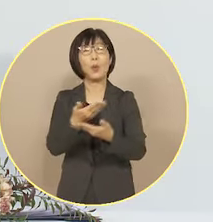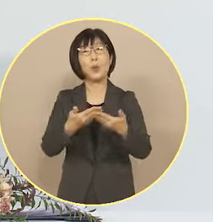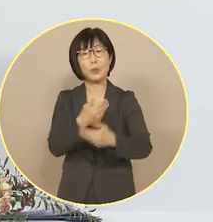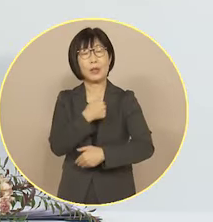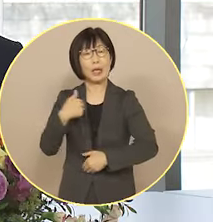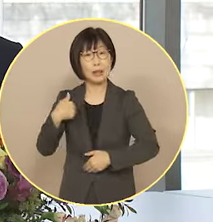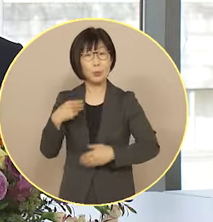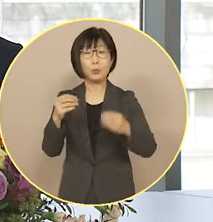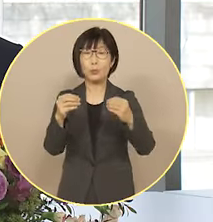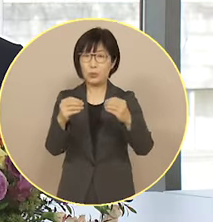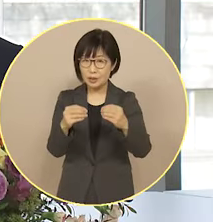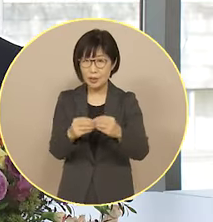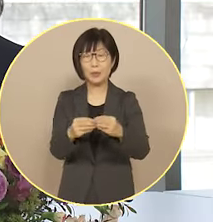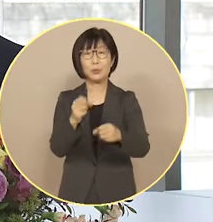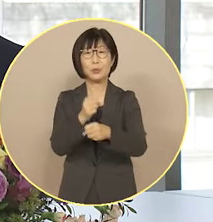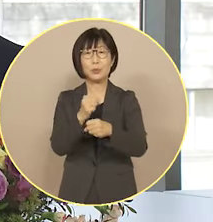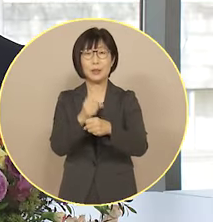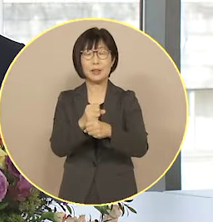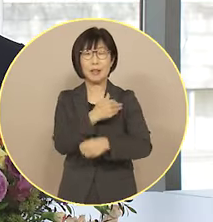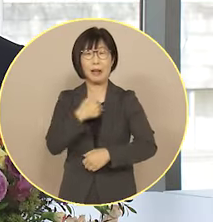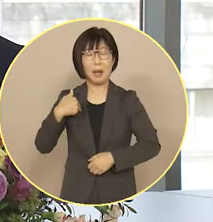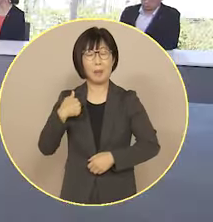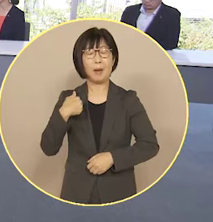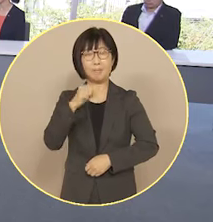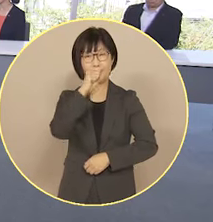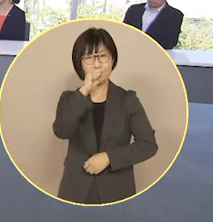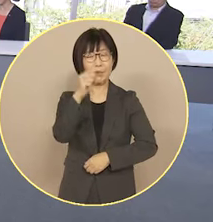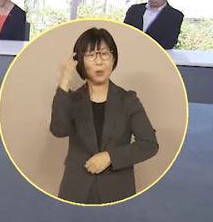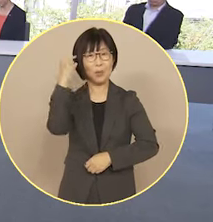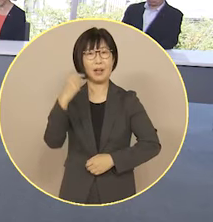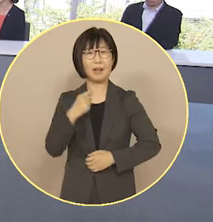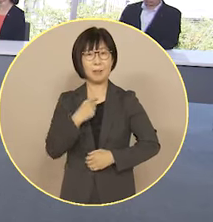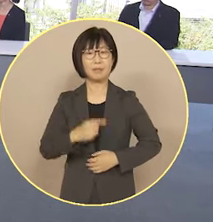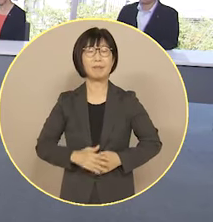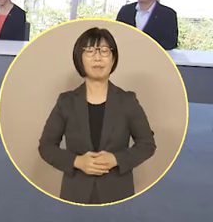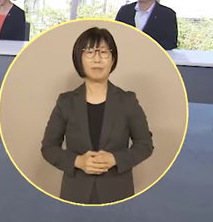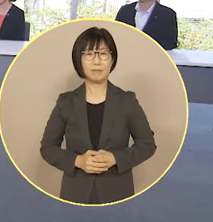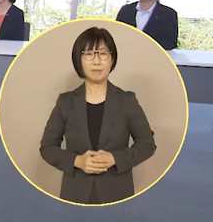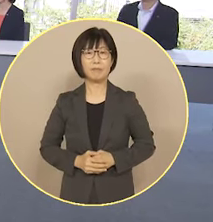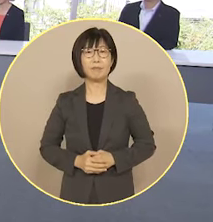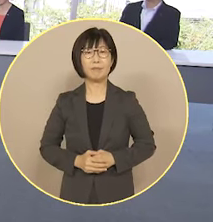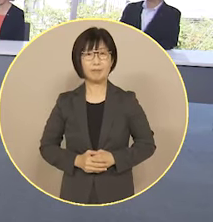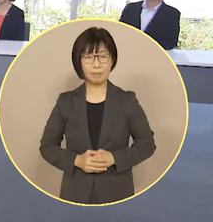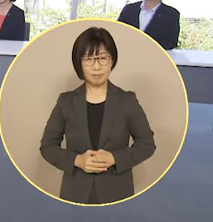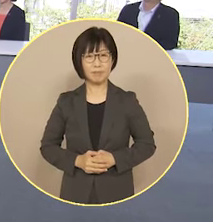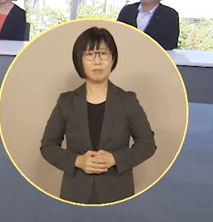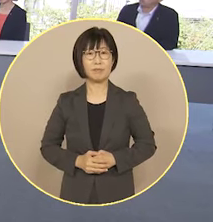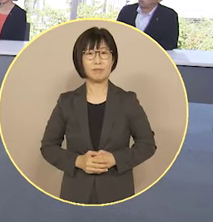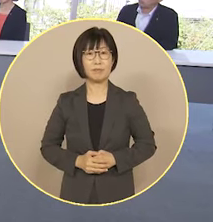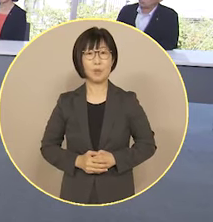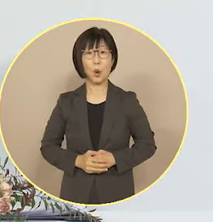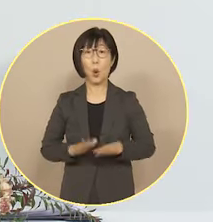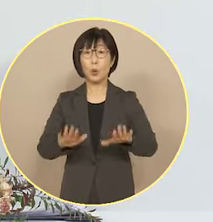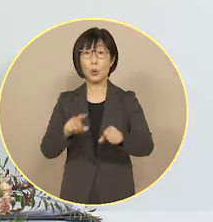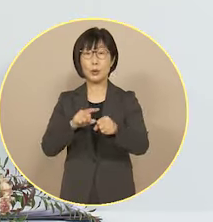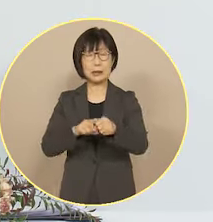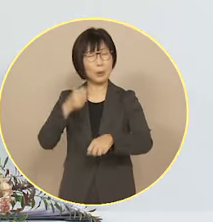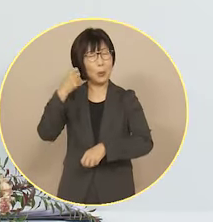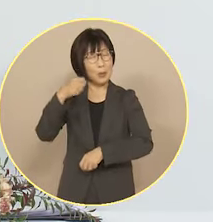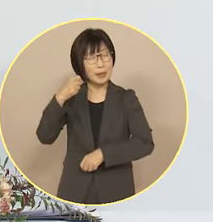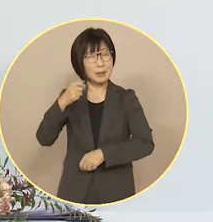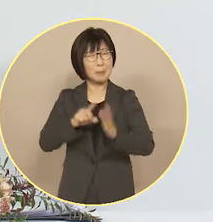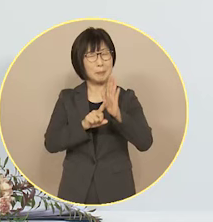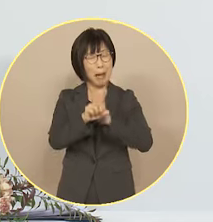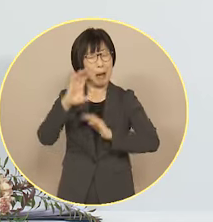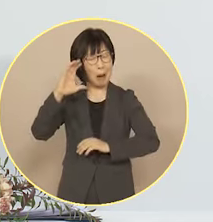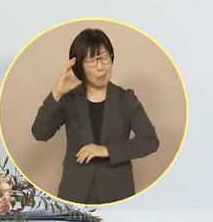できるようなまそういった機会の創出ができればいいなという風に考えていますえそしてこの夏は記録的な